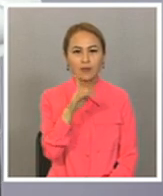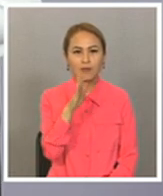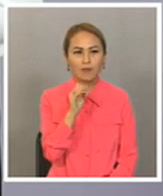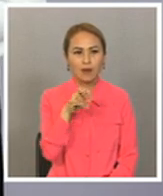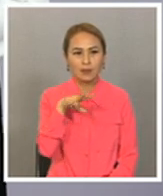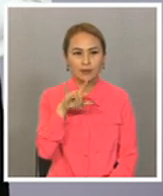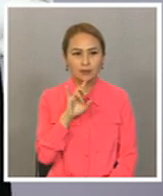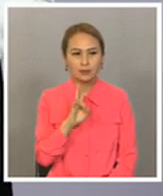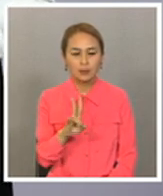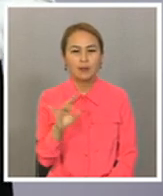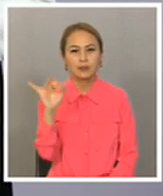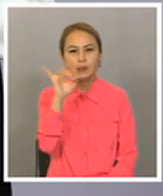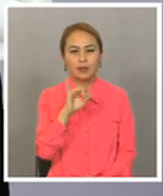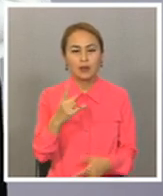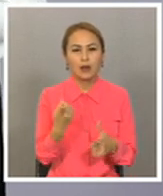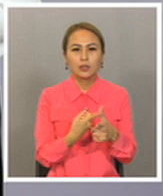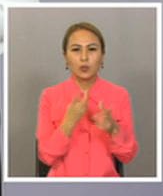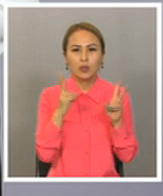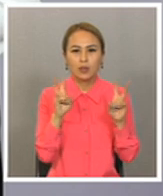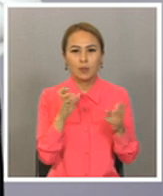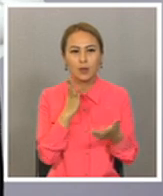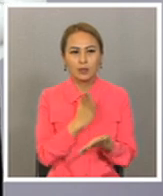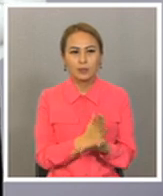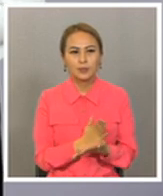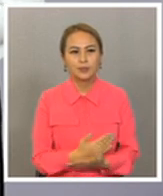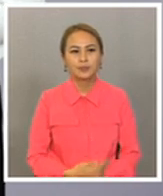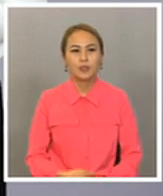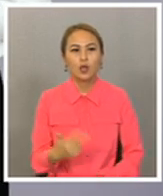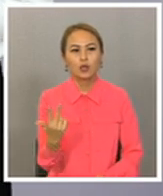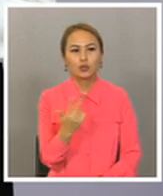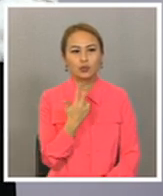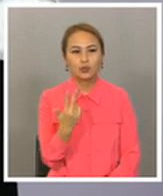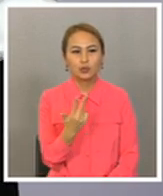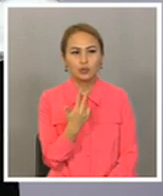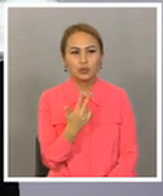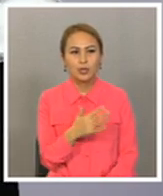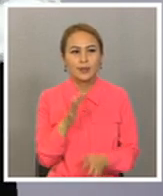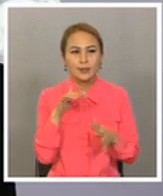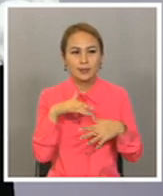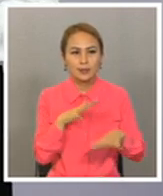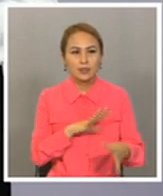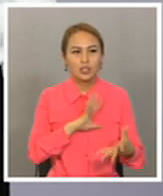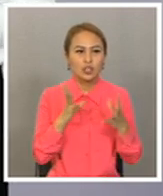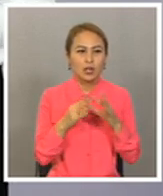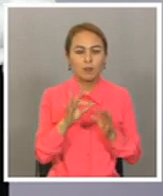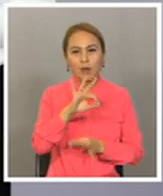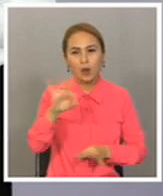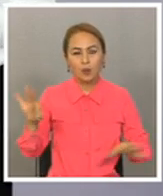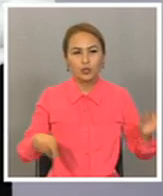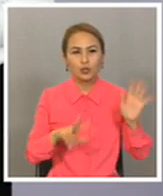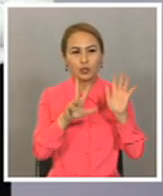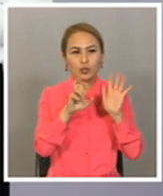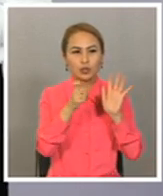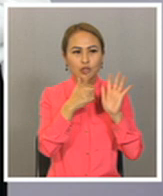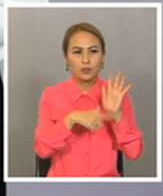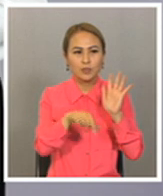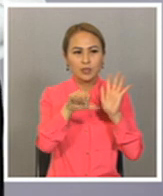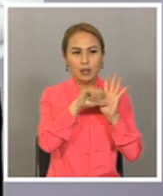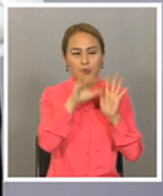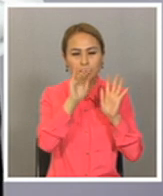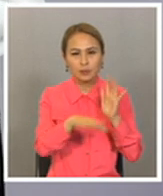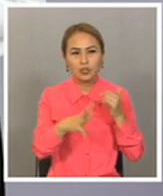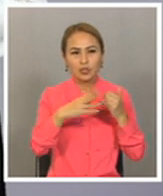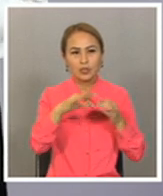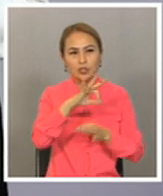деген тарихи атаулары бар. Үшінші, теңіздің жалпы ауданы 376 мың шаршы